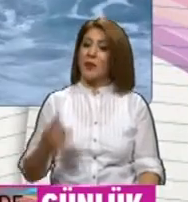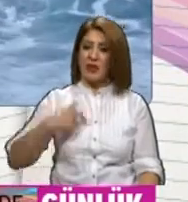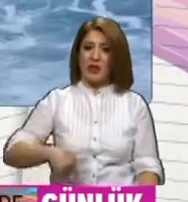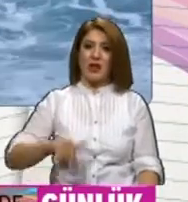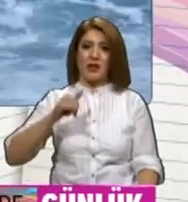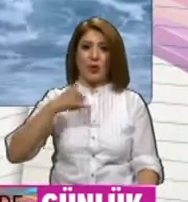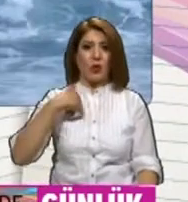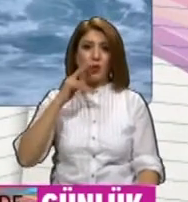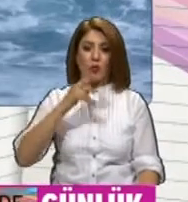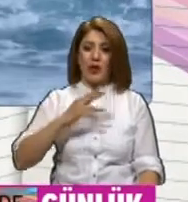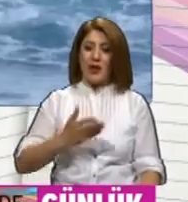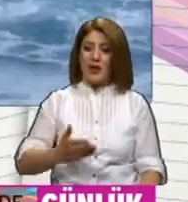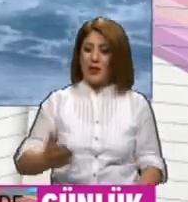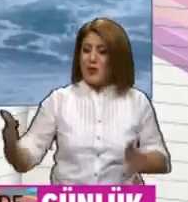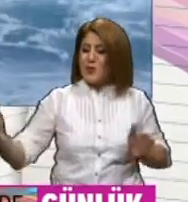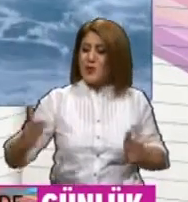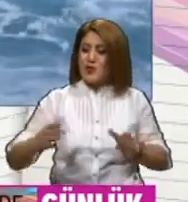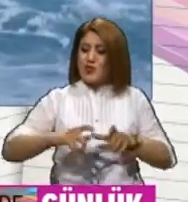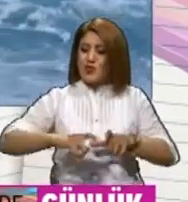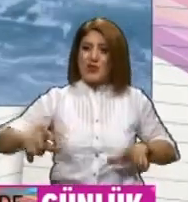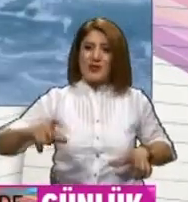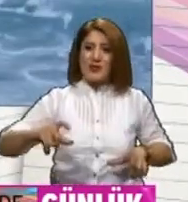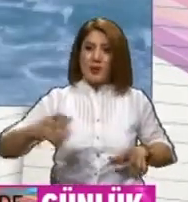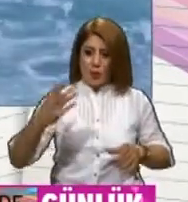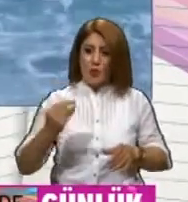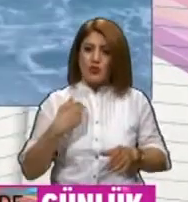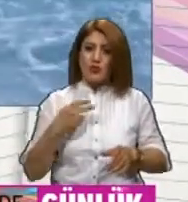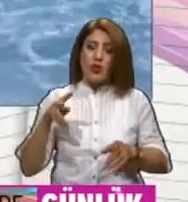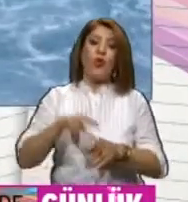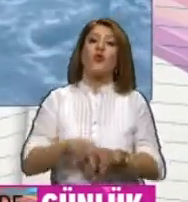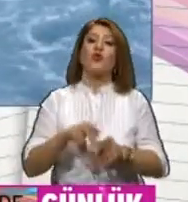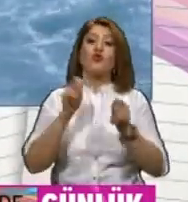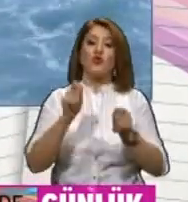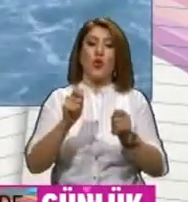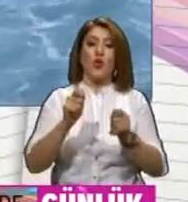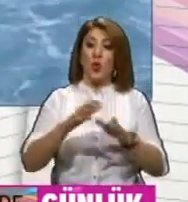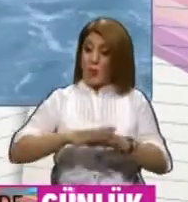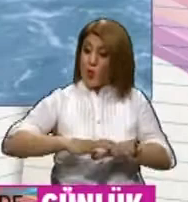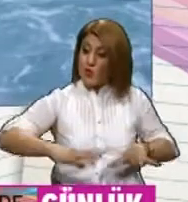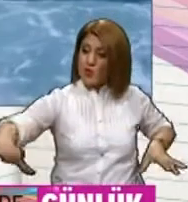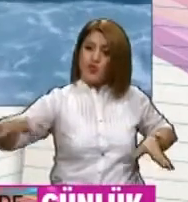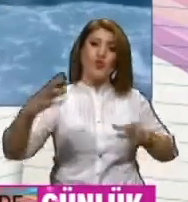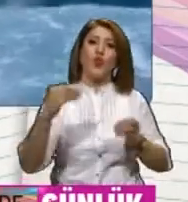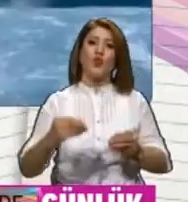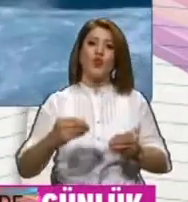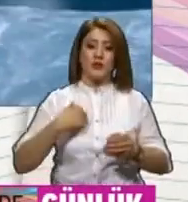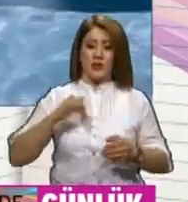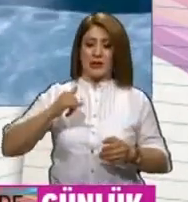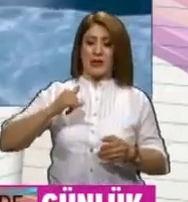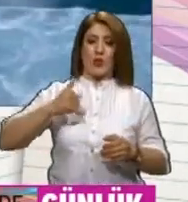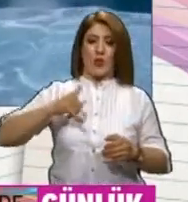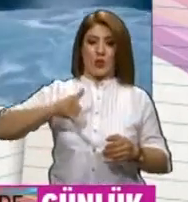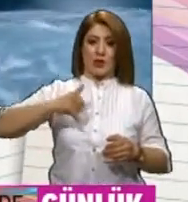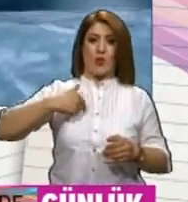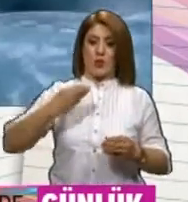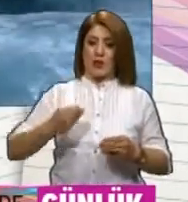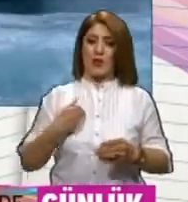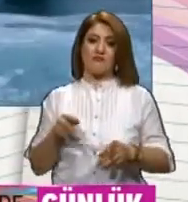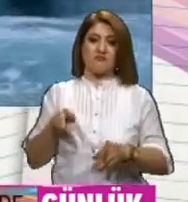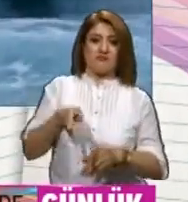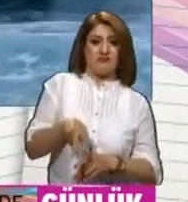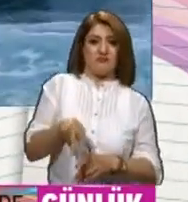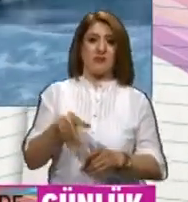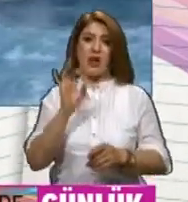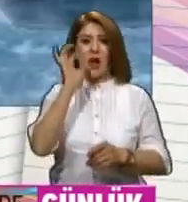tahtaya binmeniz zordur. Hı hı. Büyük tahtalar yani uzun tahtalar taşıyabilirliği biraz daha fazla olduğu için kiloyla